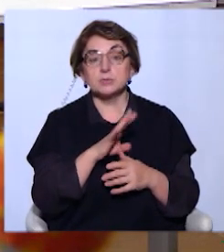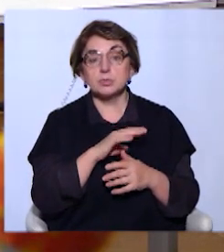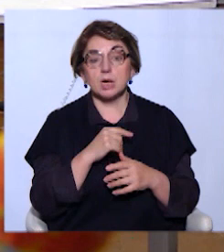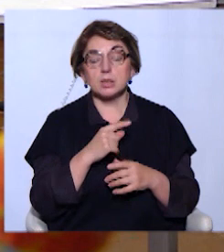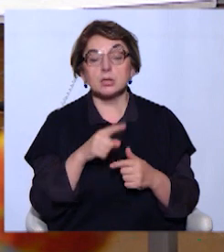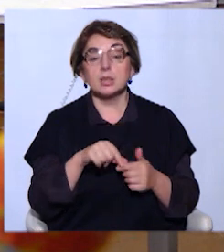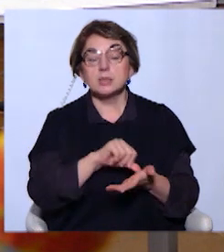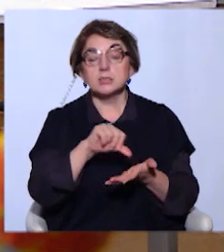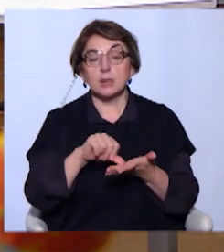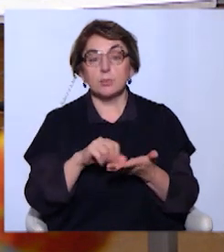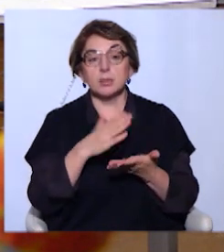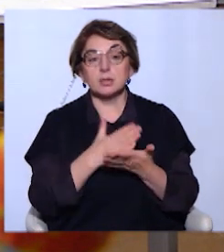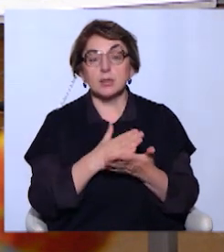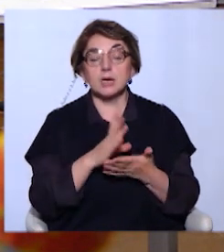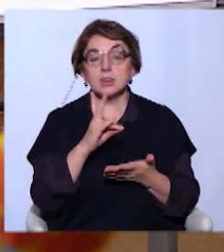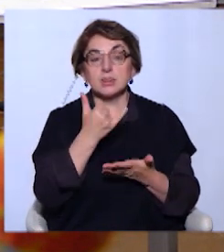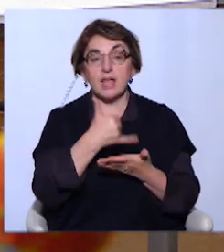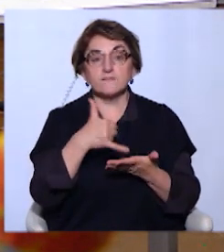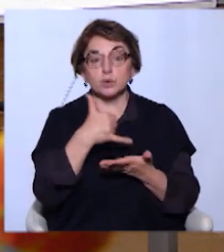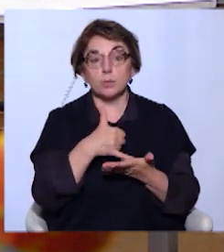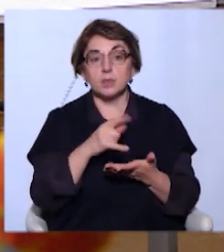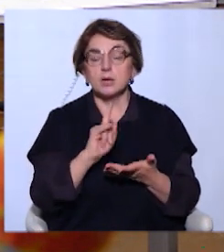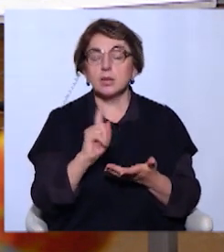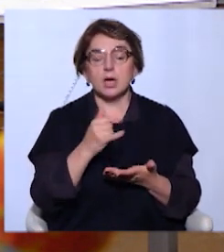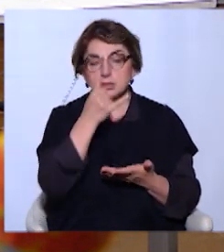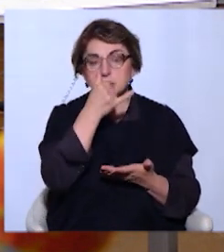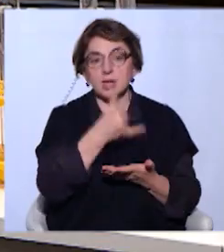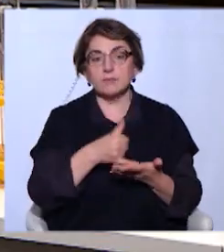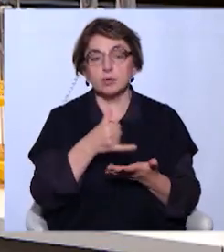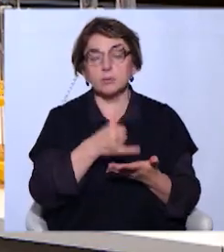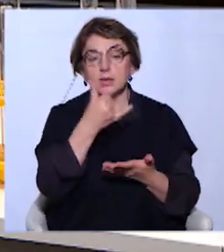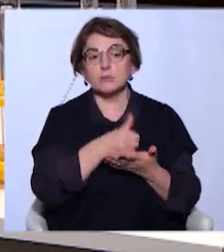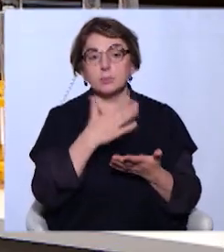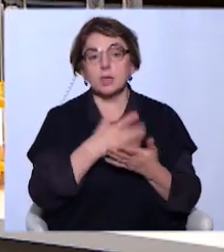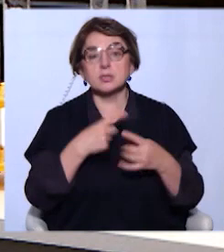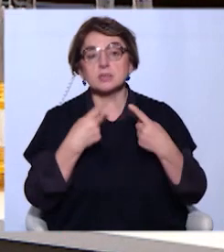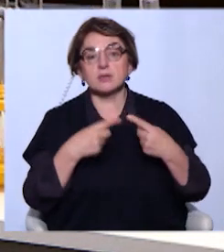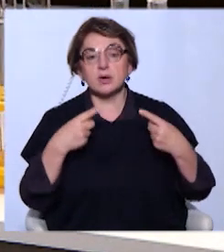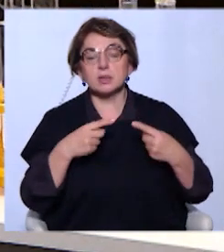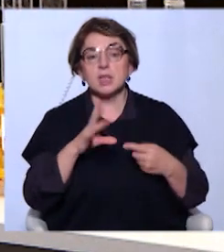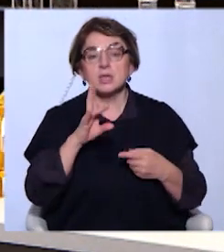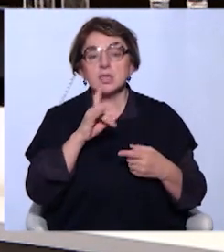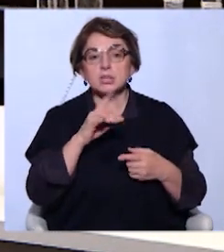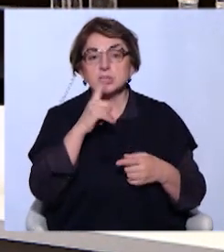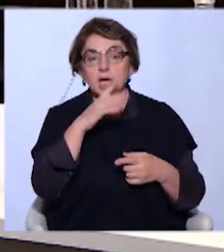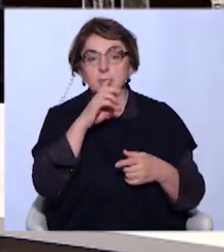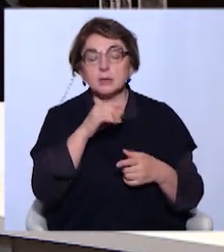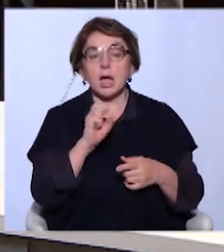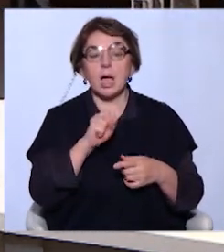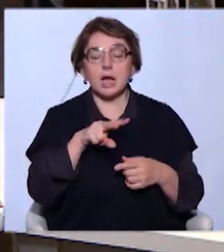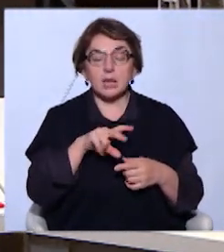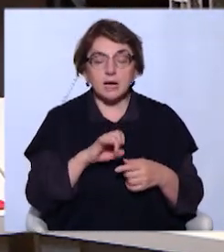ძირითადი წყარო ბენზოლისა და მათი წარმომადგენლებისა ეს არის ნავთობი. რა არის ნავთობი? ნავთობი შედგება